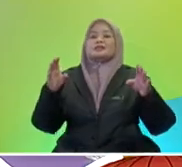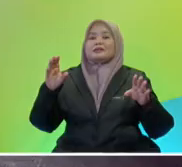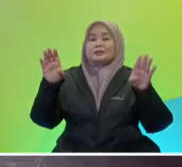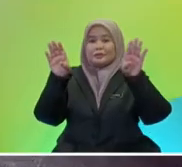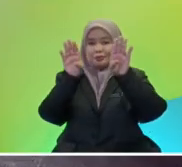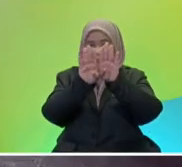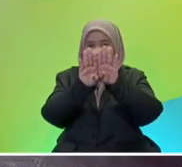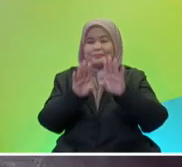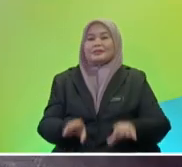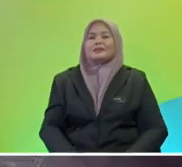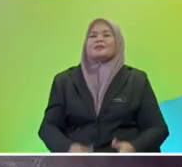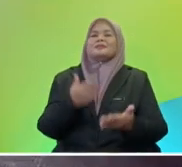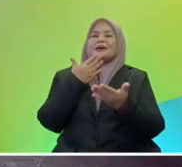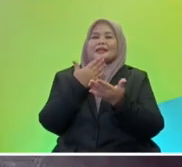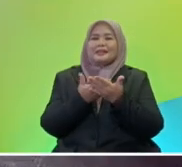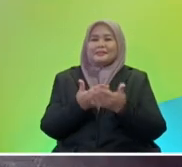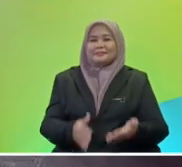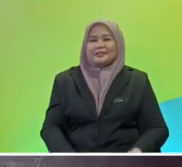betul terbaik